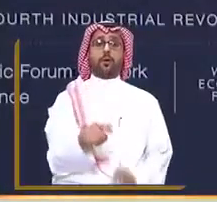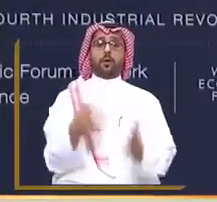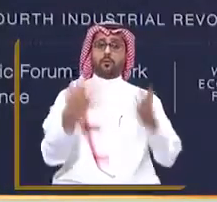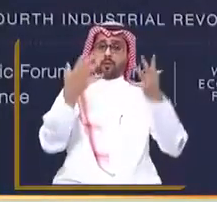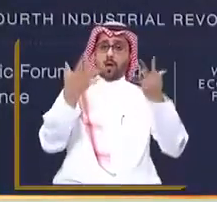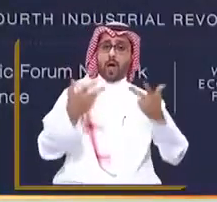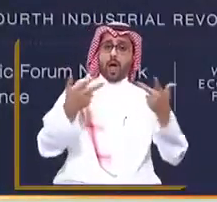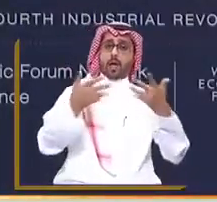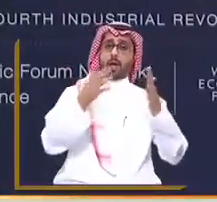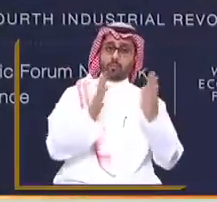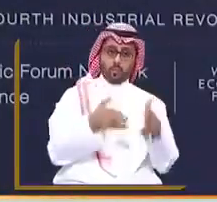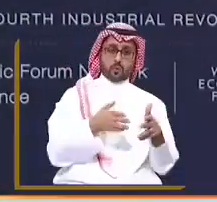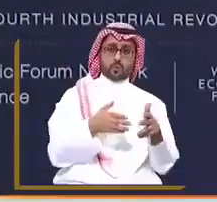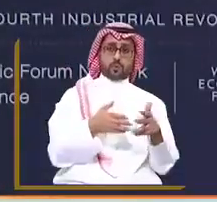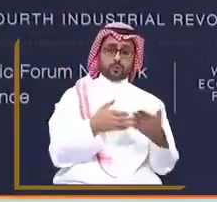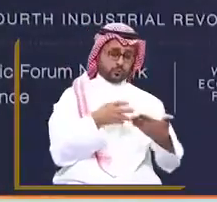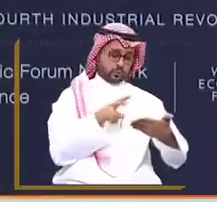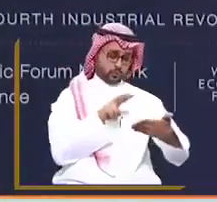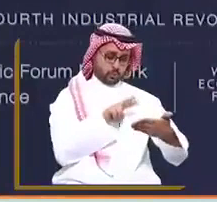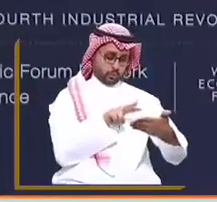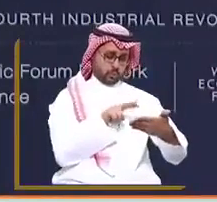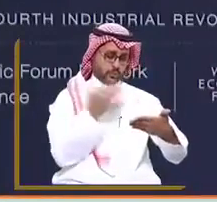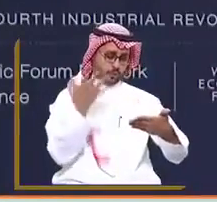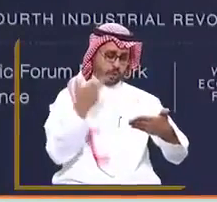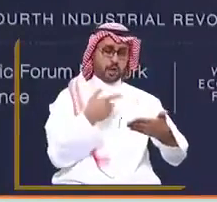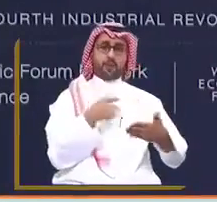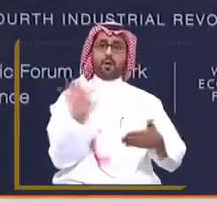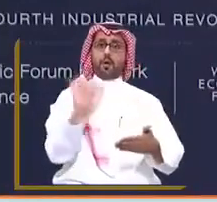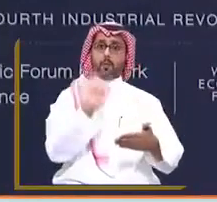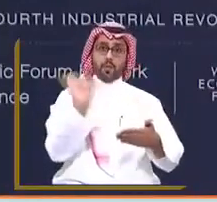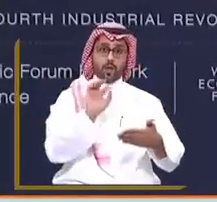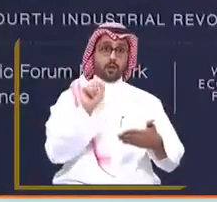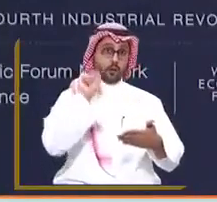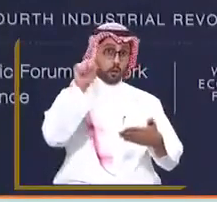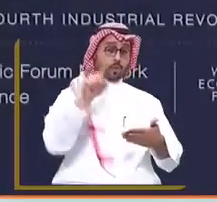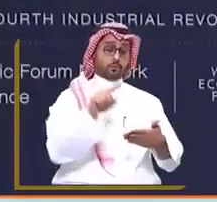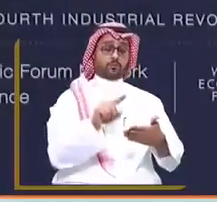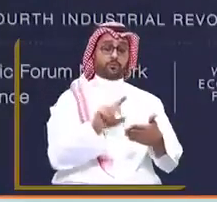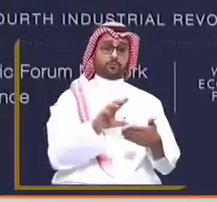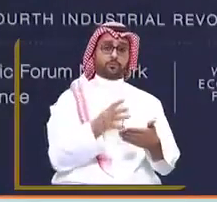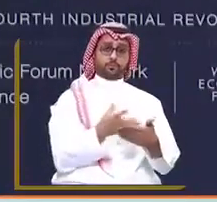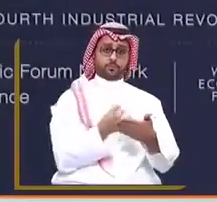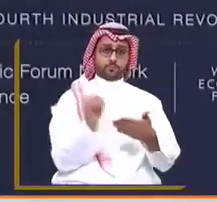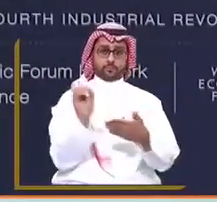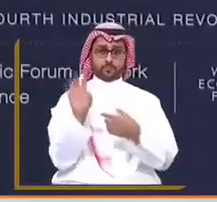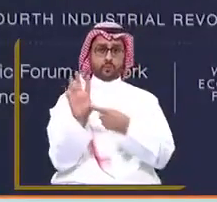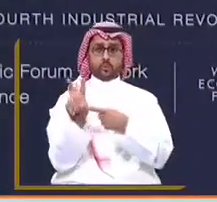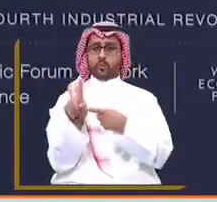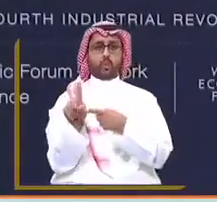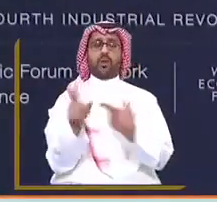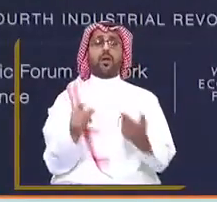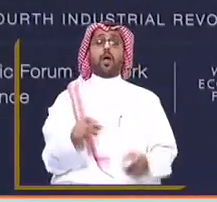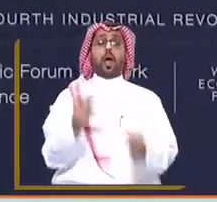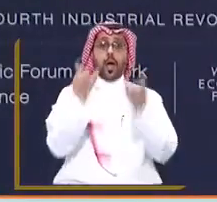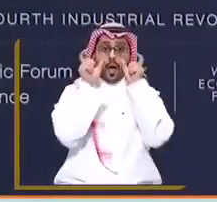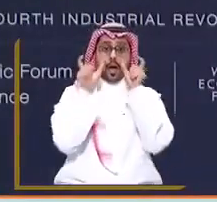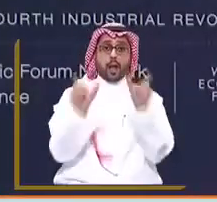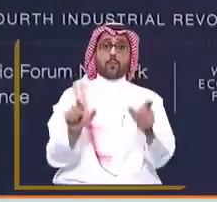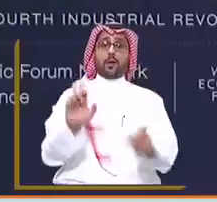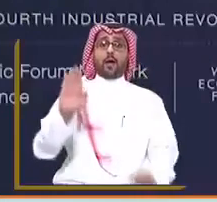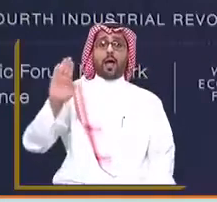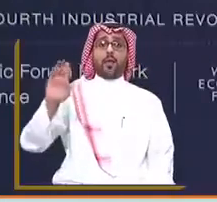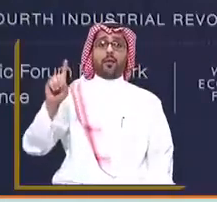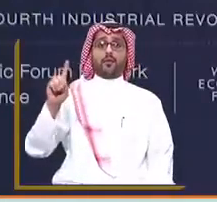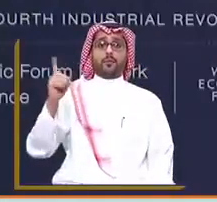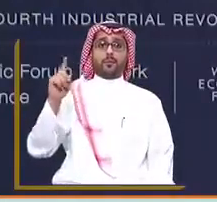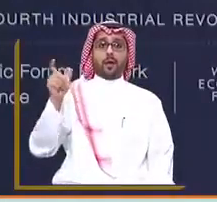الأرقام التي وردت في هذا المؤتمر، على سبيل المثال الحصر منها ما يتعلق مثلا بالأمن